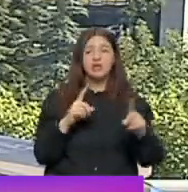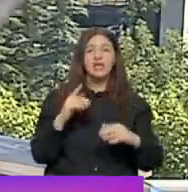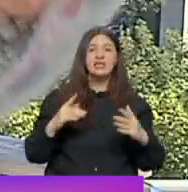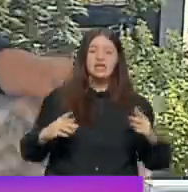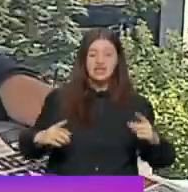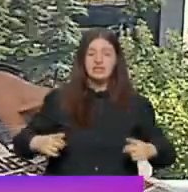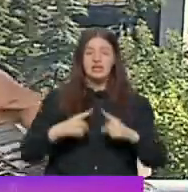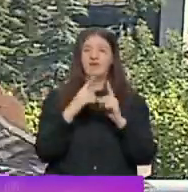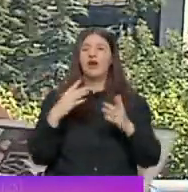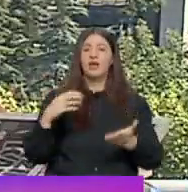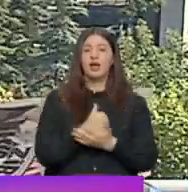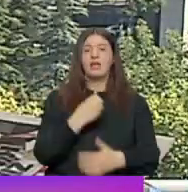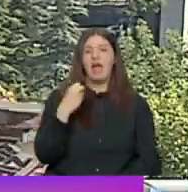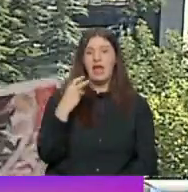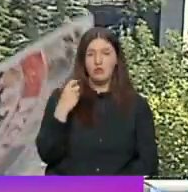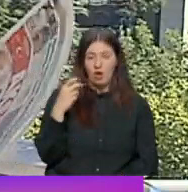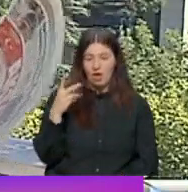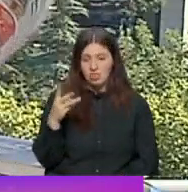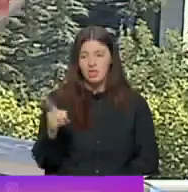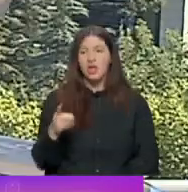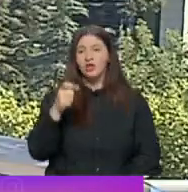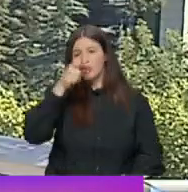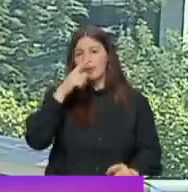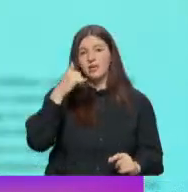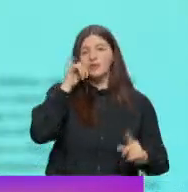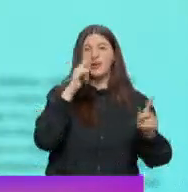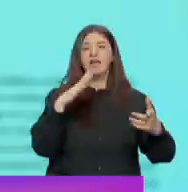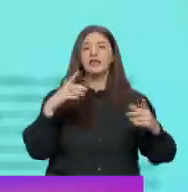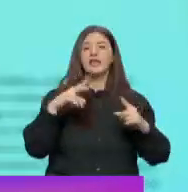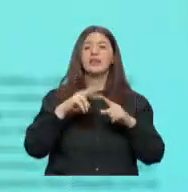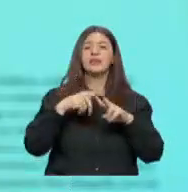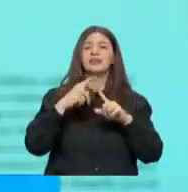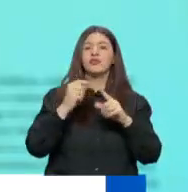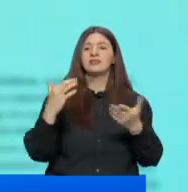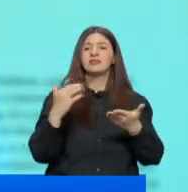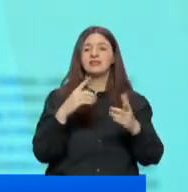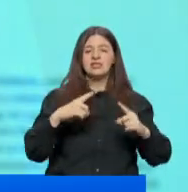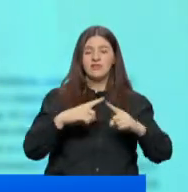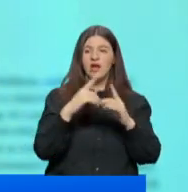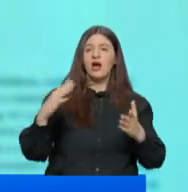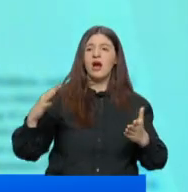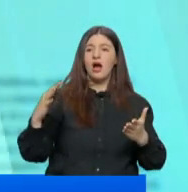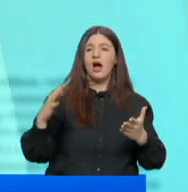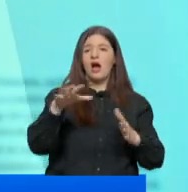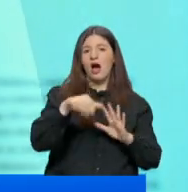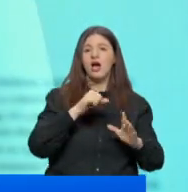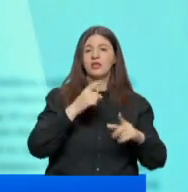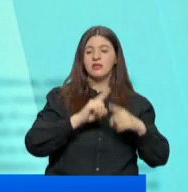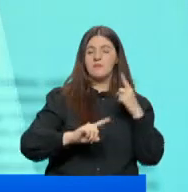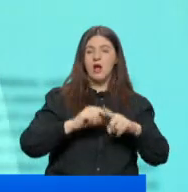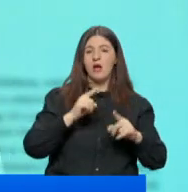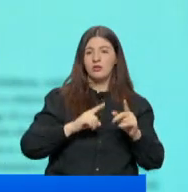zirvenin kazananı Erdoğan. Türkiye'nin Madrid'deki NATO zirvesinde elde ettiği diplomatik başarı dünya